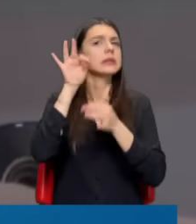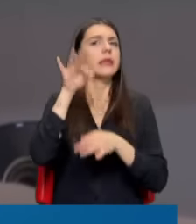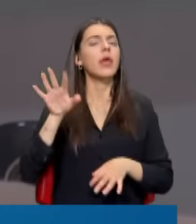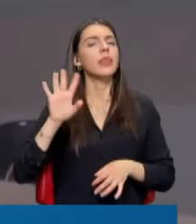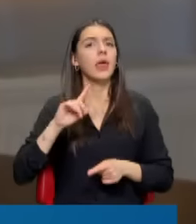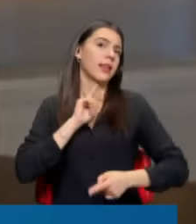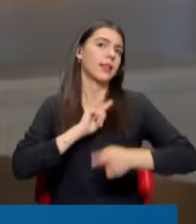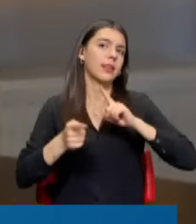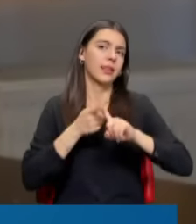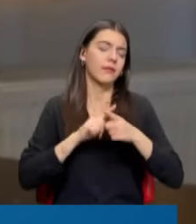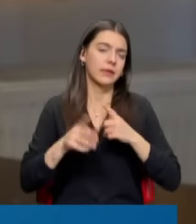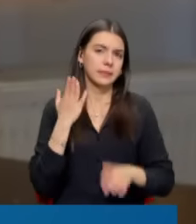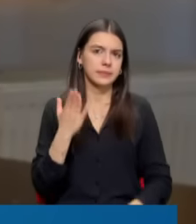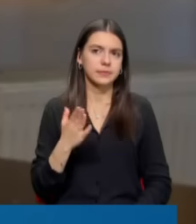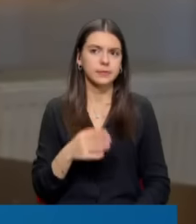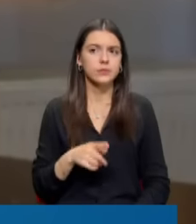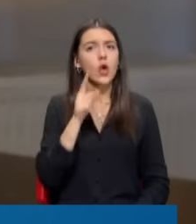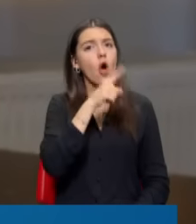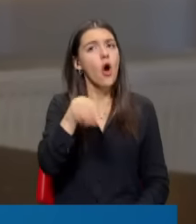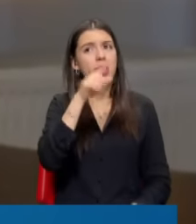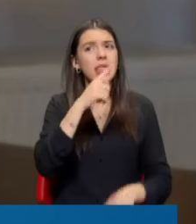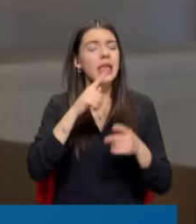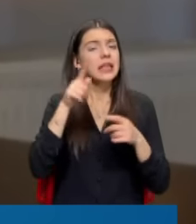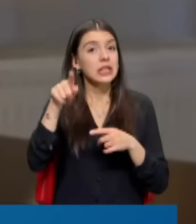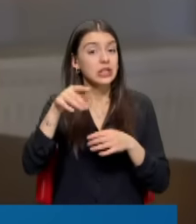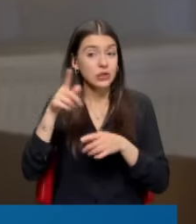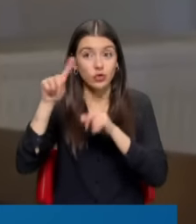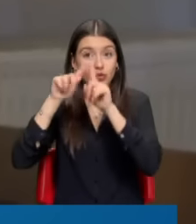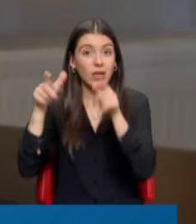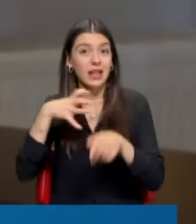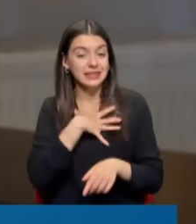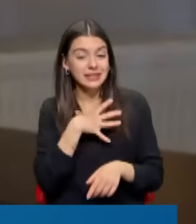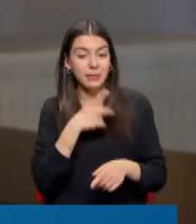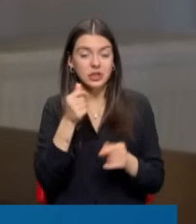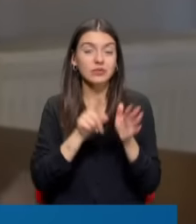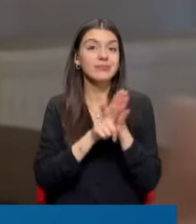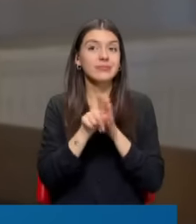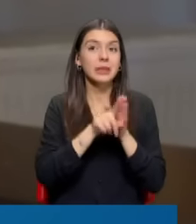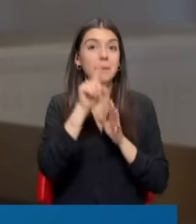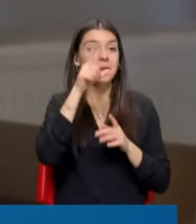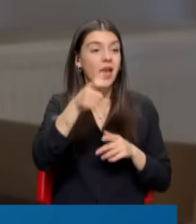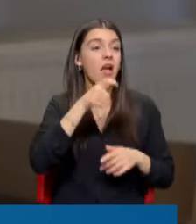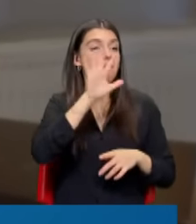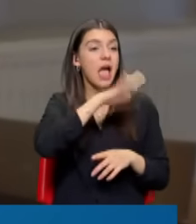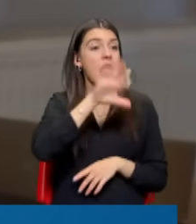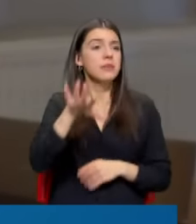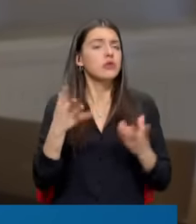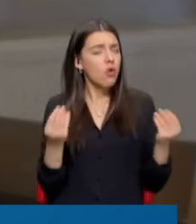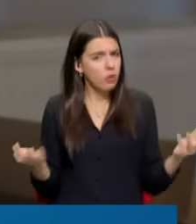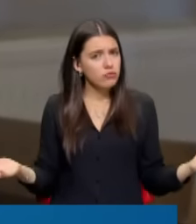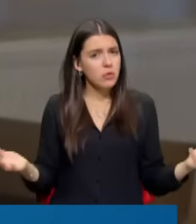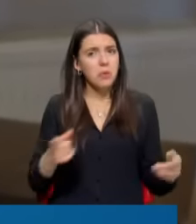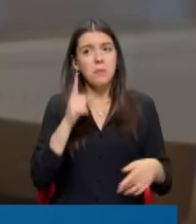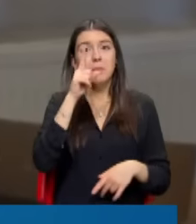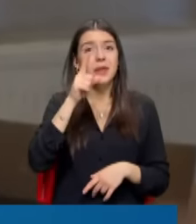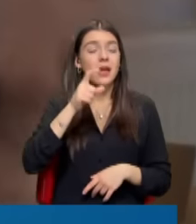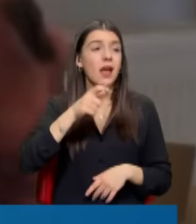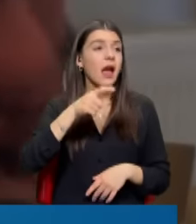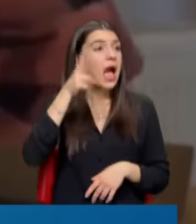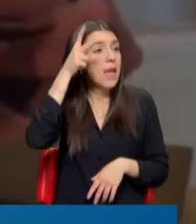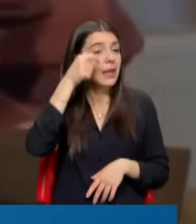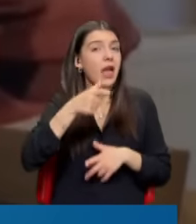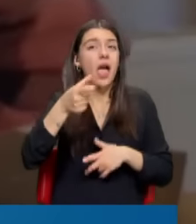ki hükümetimiz. Onlar sanki hani işletmelerdeki fiyatlar sürekli yükseliyor. İşte bir kahve 55 lira olur mu ya da işte bir Amerikan